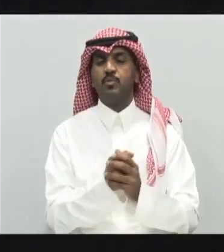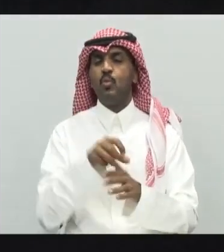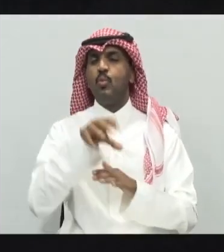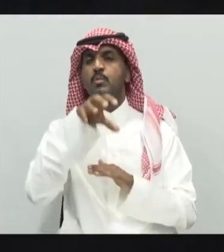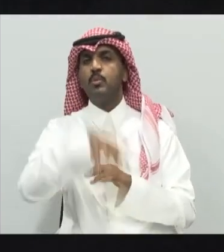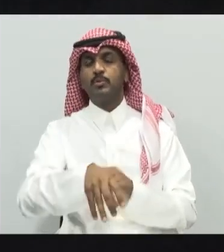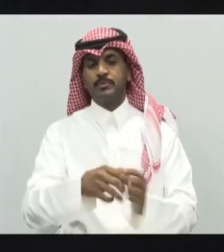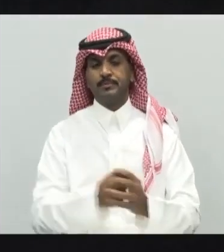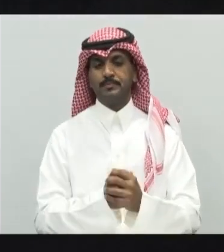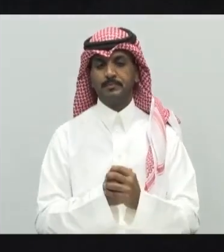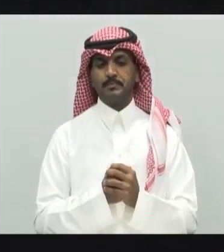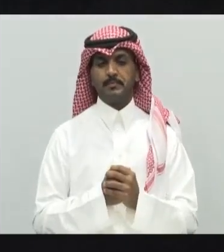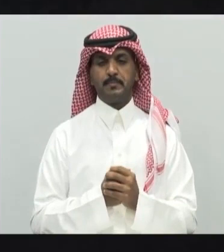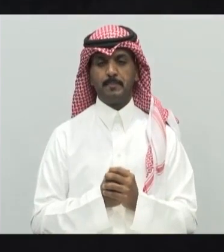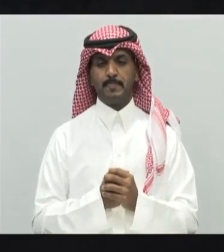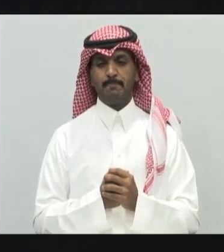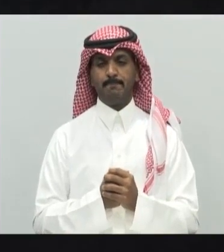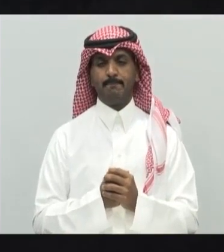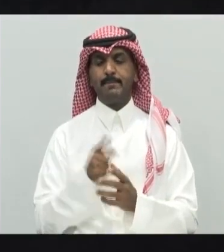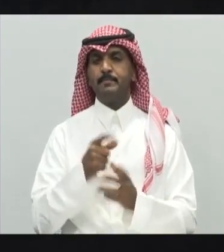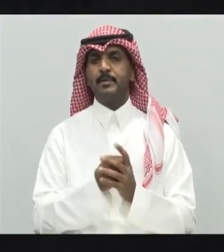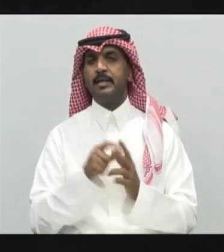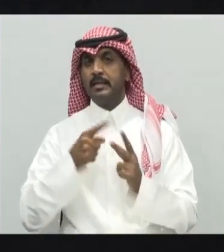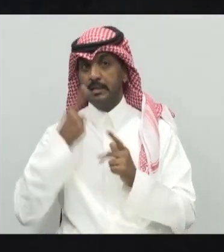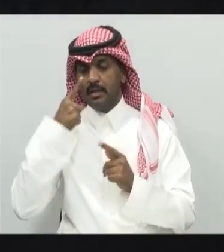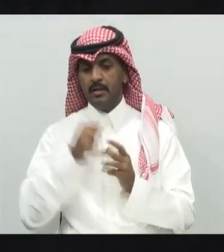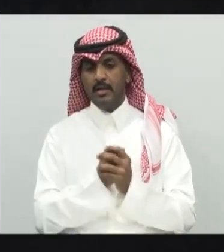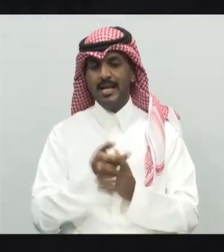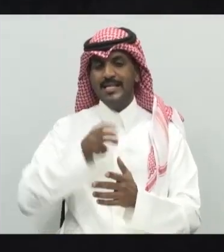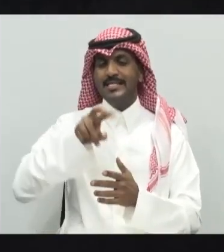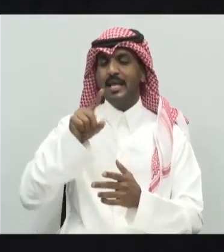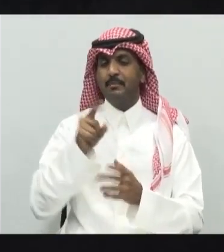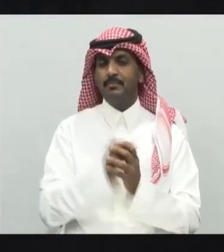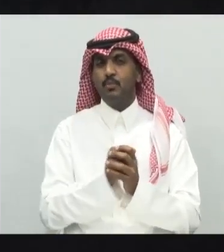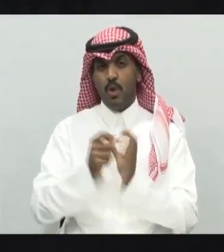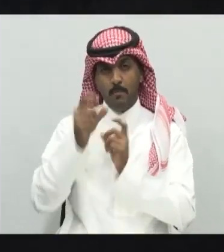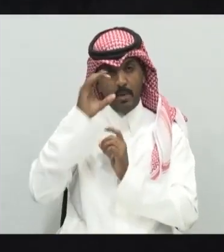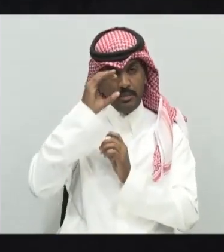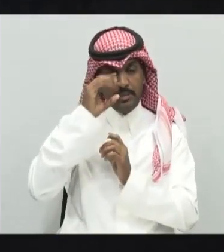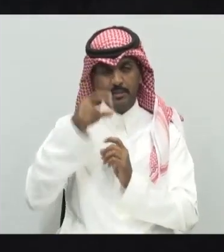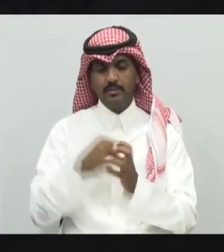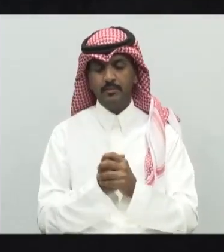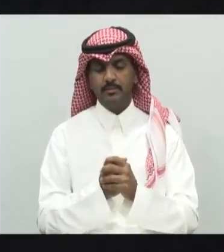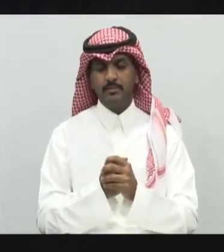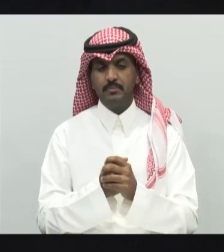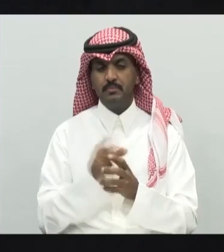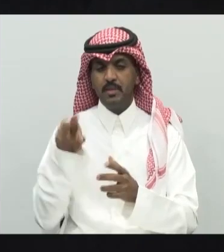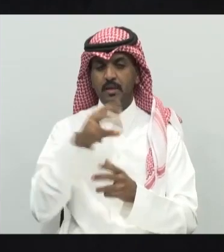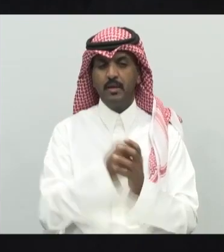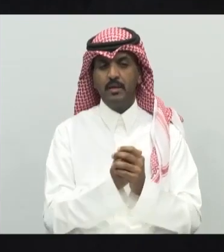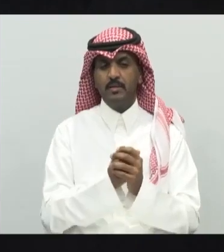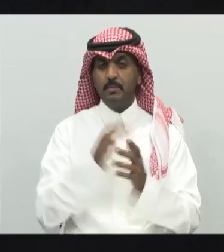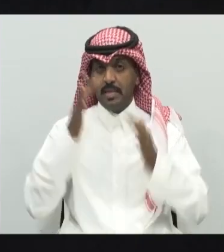العربيه فتم اختراع الاسترلاب المرصد مثال من نماذج